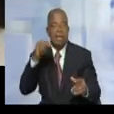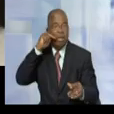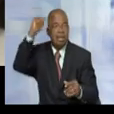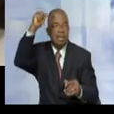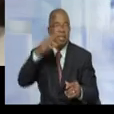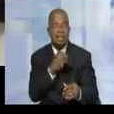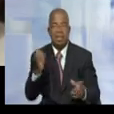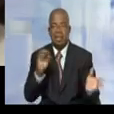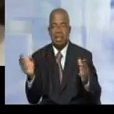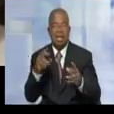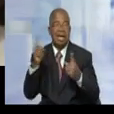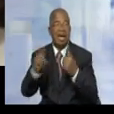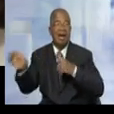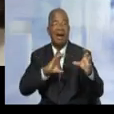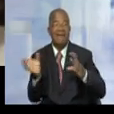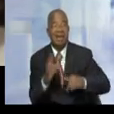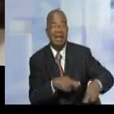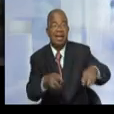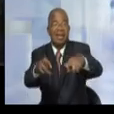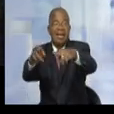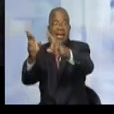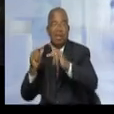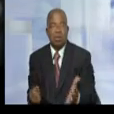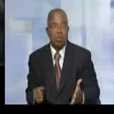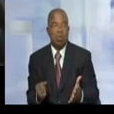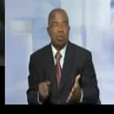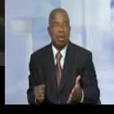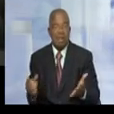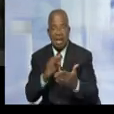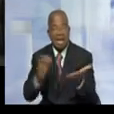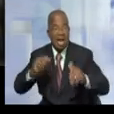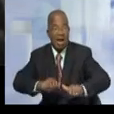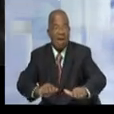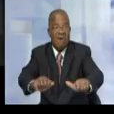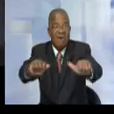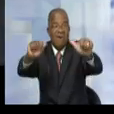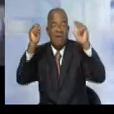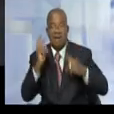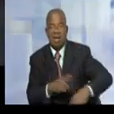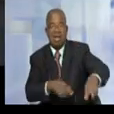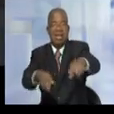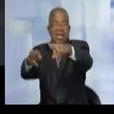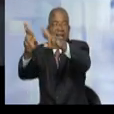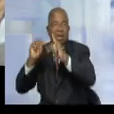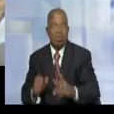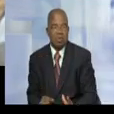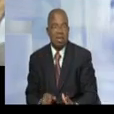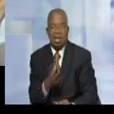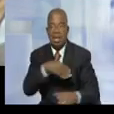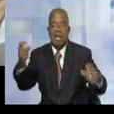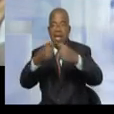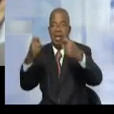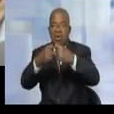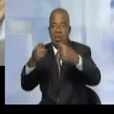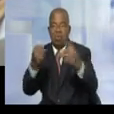convention porte sur un prêt d'un montant de plus de 5 milliards de francs CFA pour le financement partiel d'un projet d'électrification